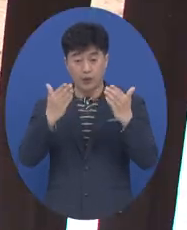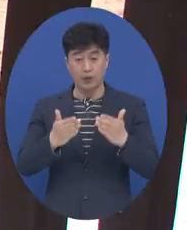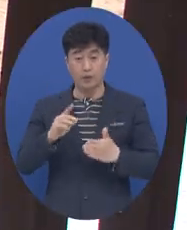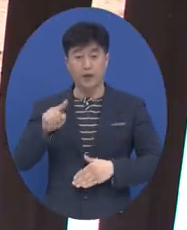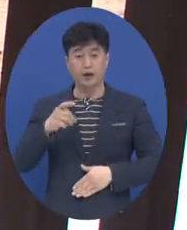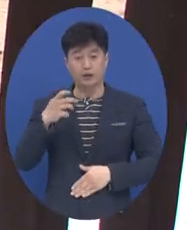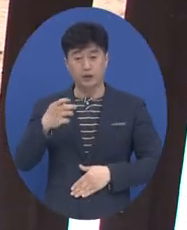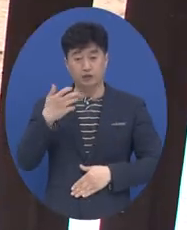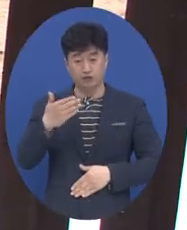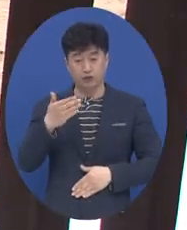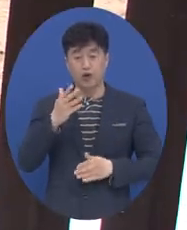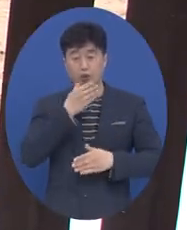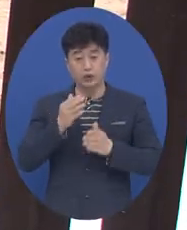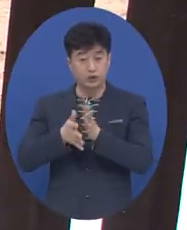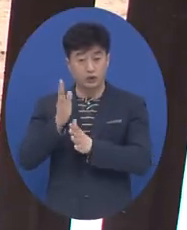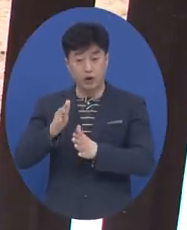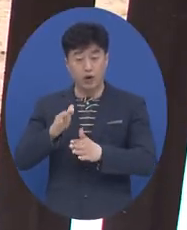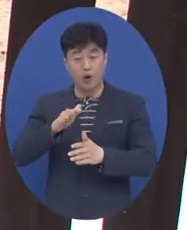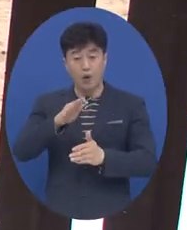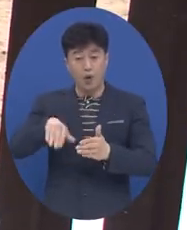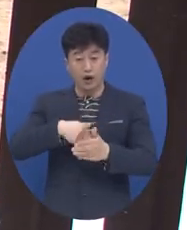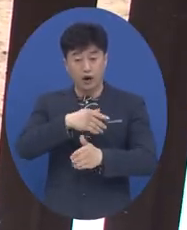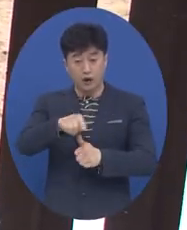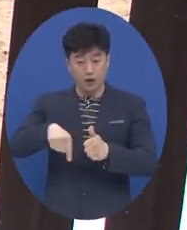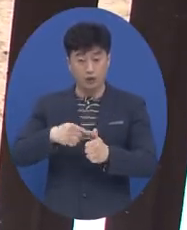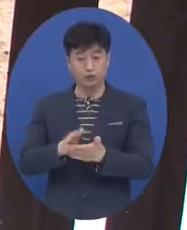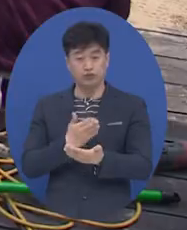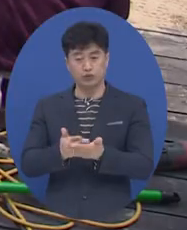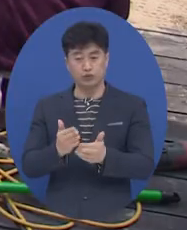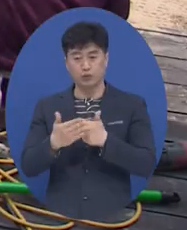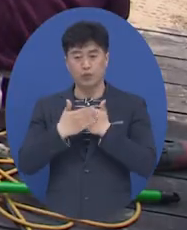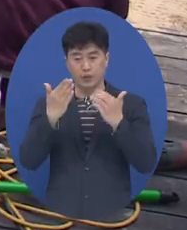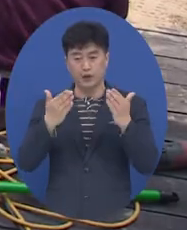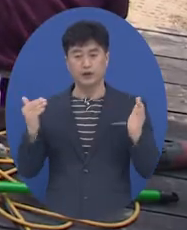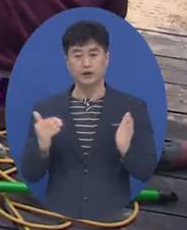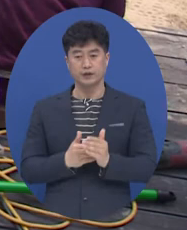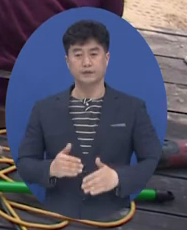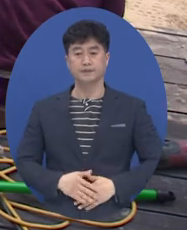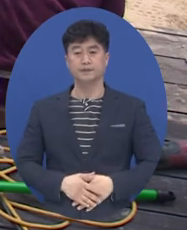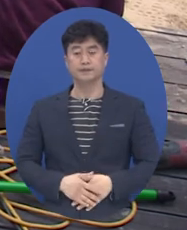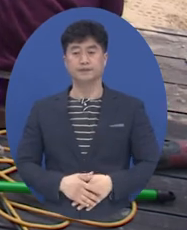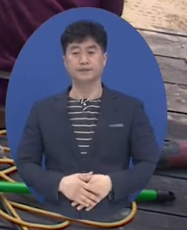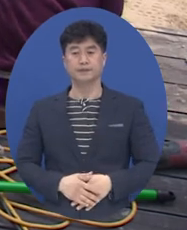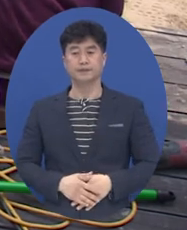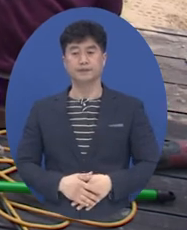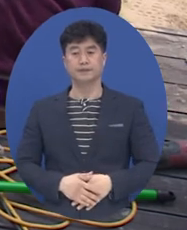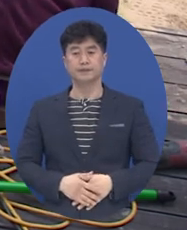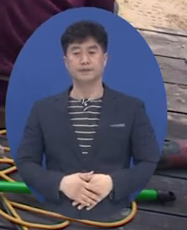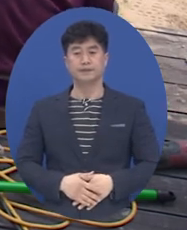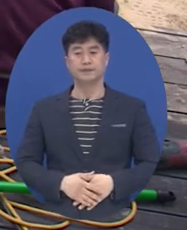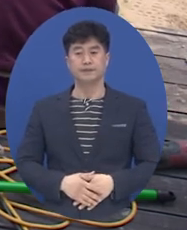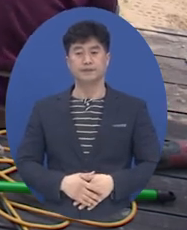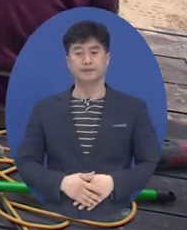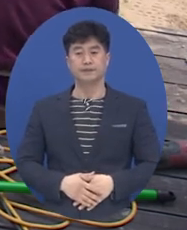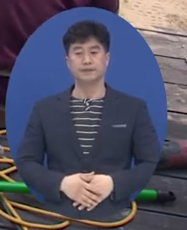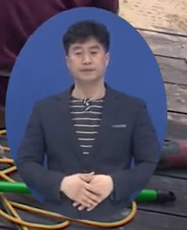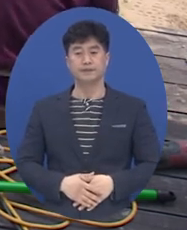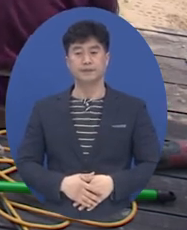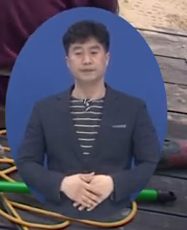100 썰은 9개 복지시설이 환경 개선에 도움을 얻었습니다 경주시 1tv 표창 순입니다